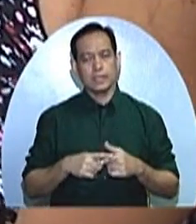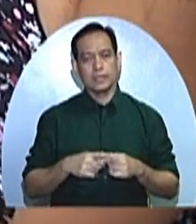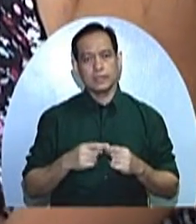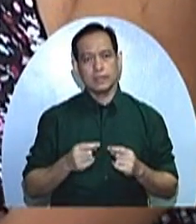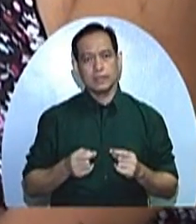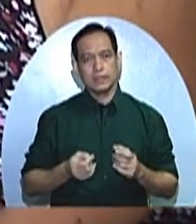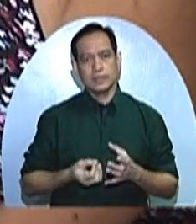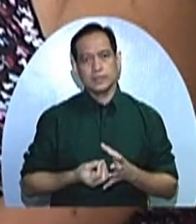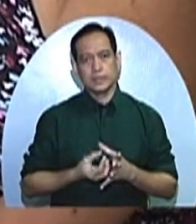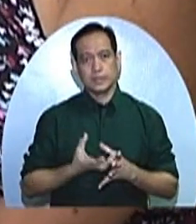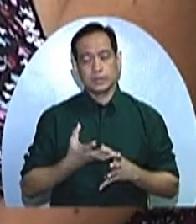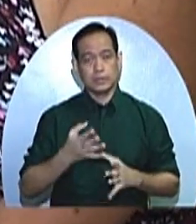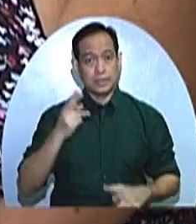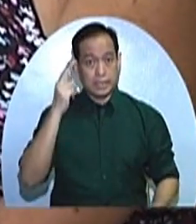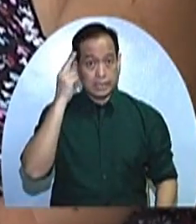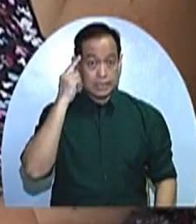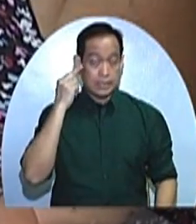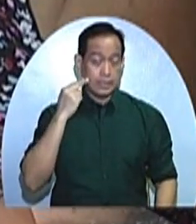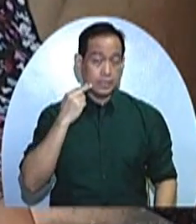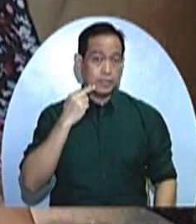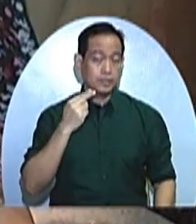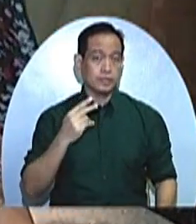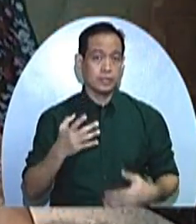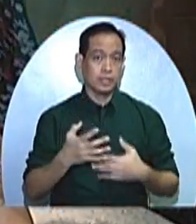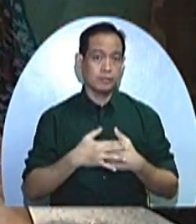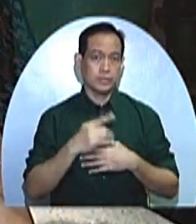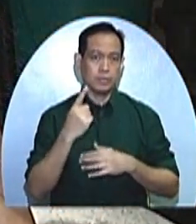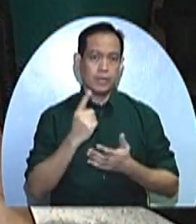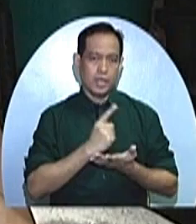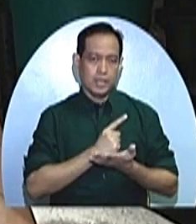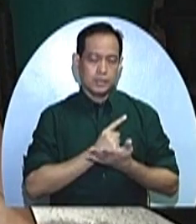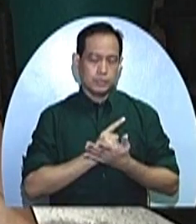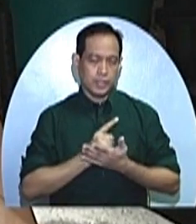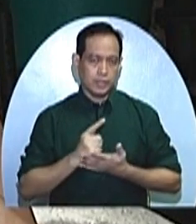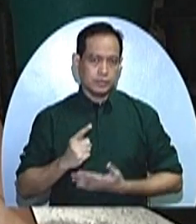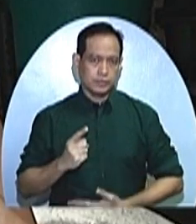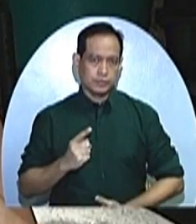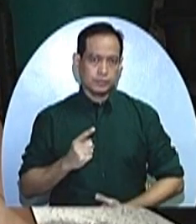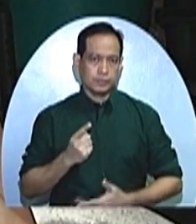unti-unting lumaki ang kanyang ulo. Nung nakalipas ng isang linggo po,